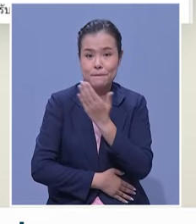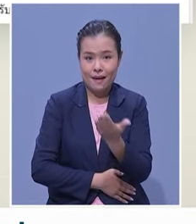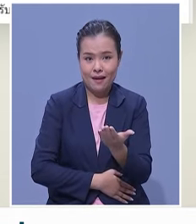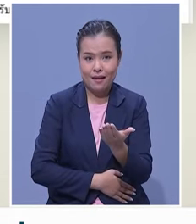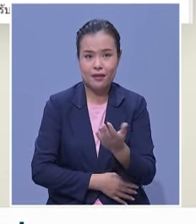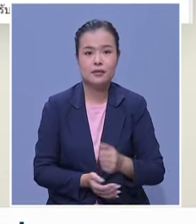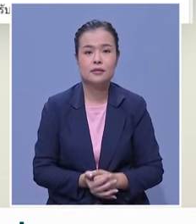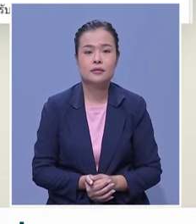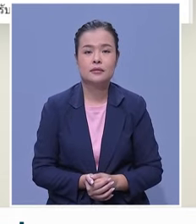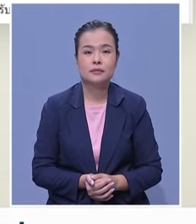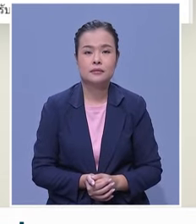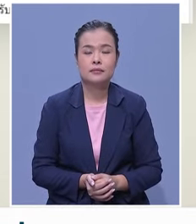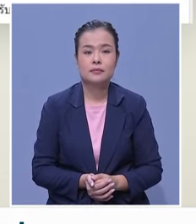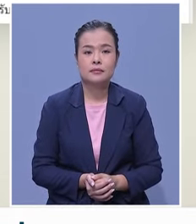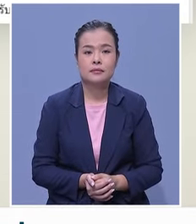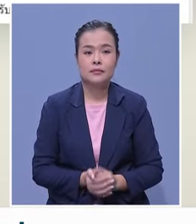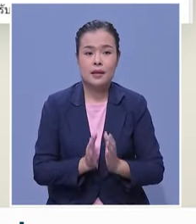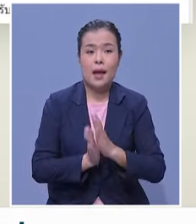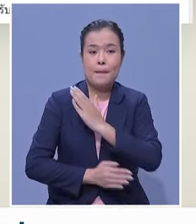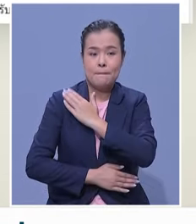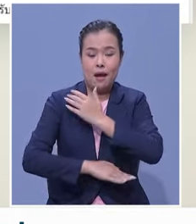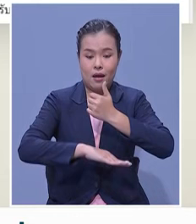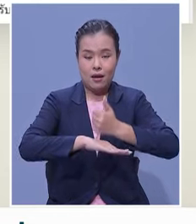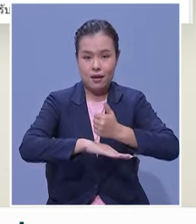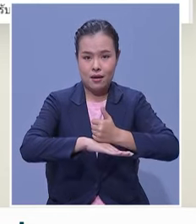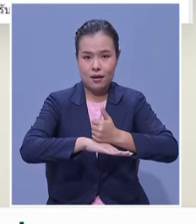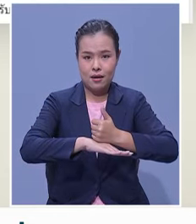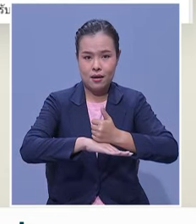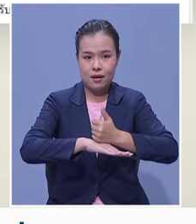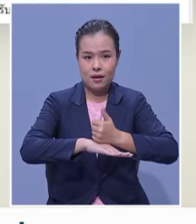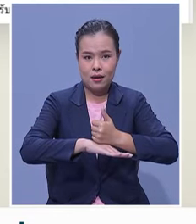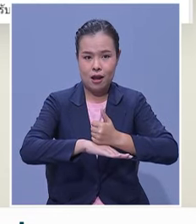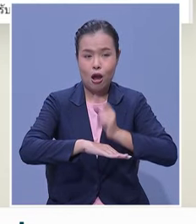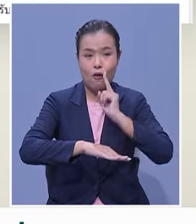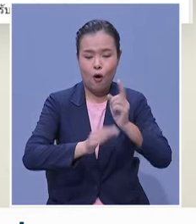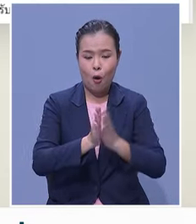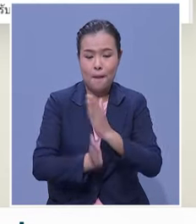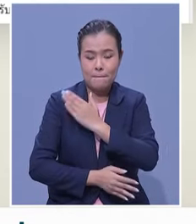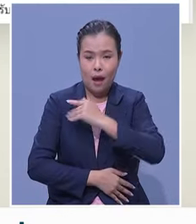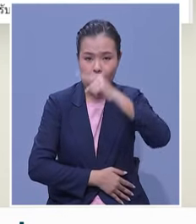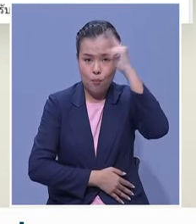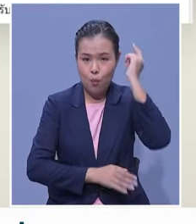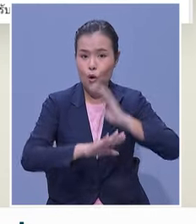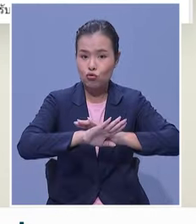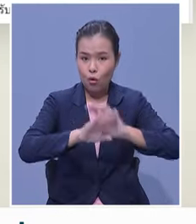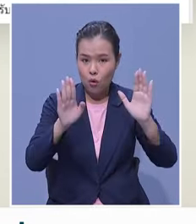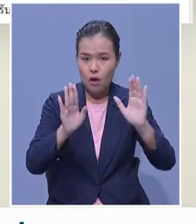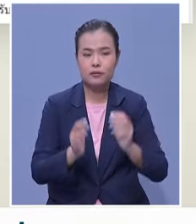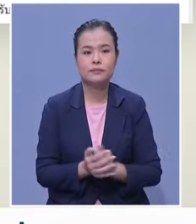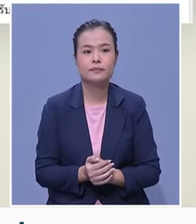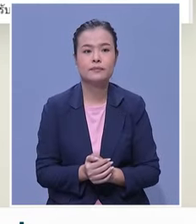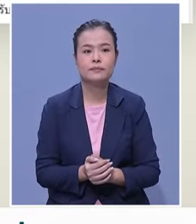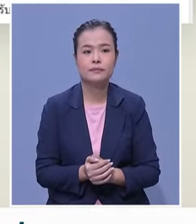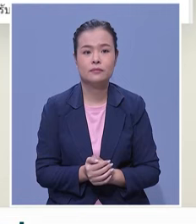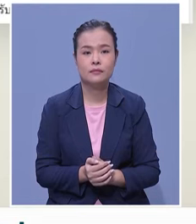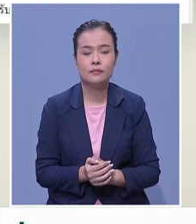พระมารดรที่ระบุว่าพระซึ่งเป็นเจ้าสำนักสงฆ์ที่ถูกร้องเรียนได้ลาสิกขาไปแล้วต่อหน้าพระเถระนี่